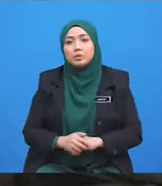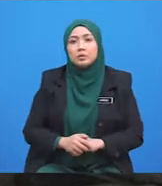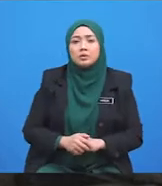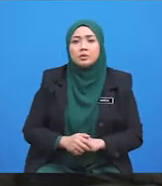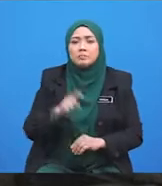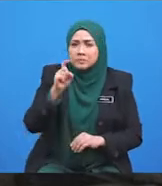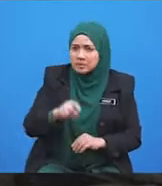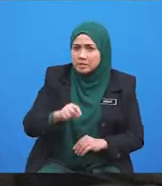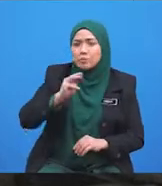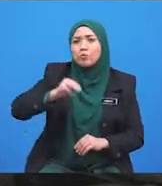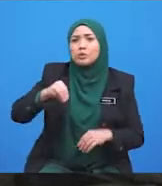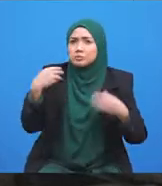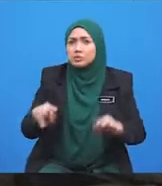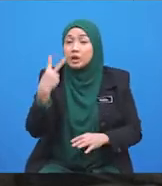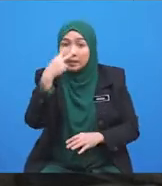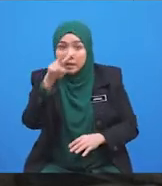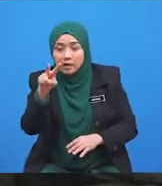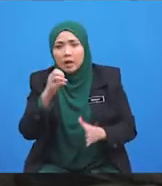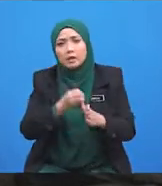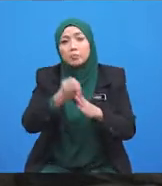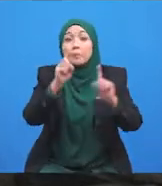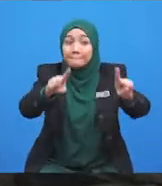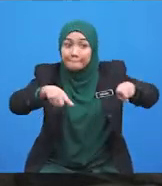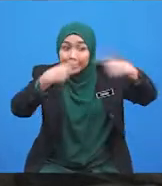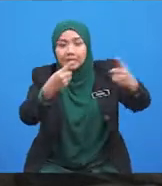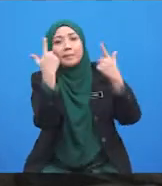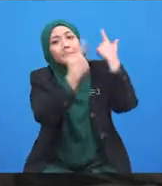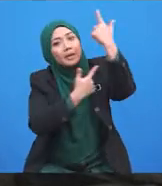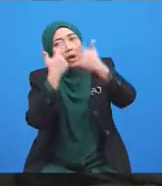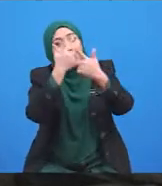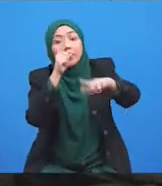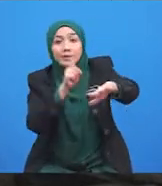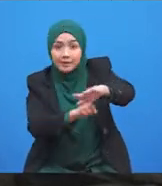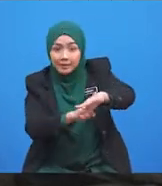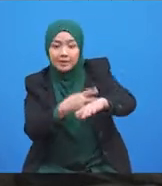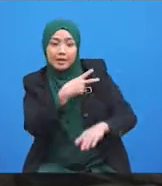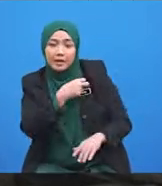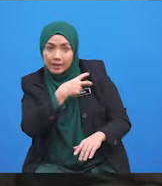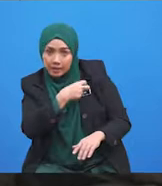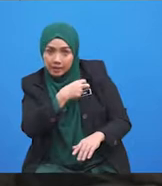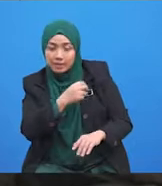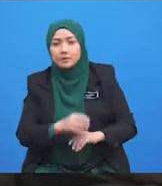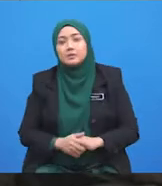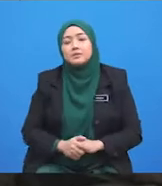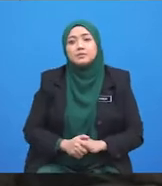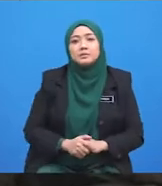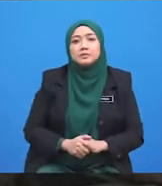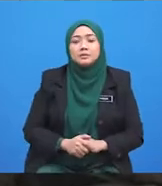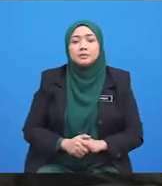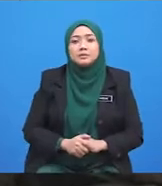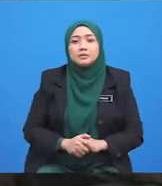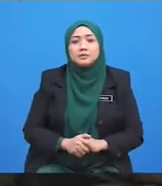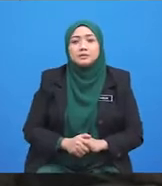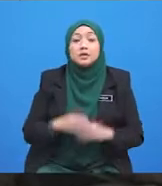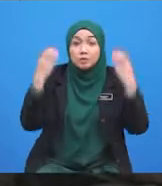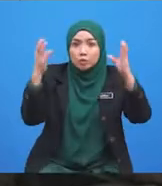murid-murid yang pernah lihat atau berkunjung sendiri di situ. Sebenarnya, cikgu ingin mengajak murid-murid